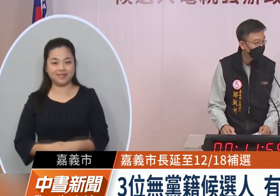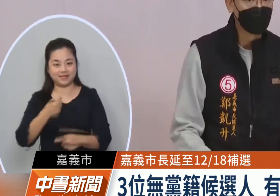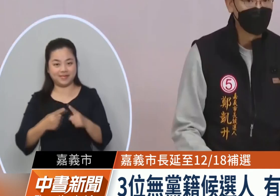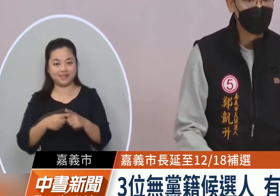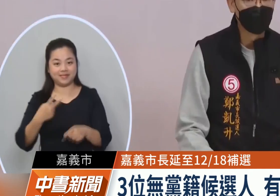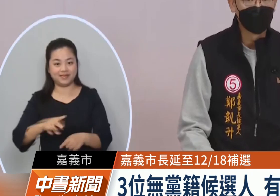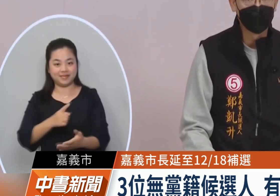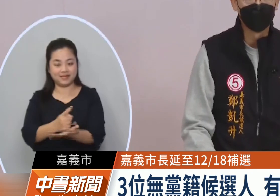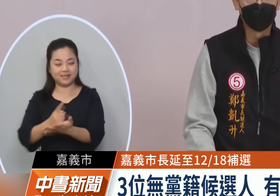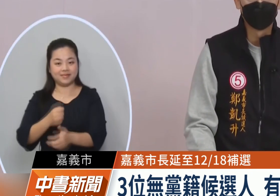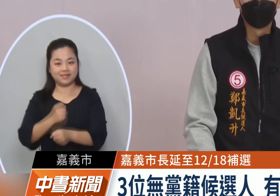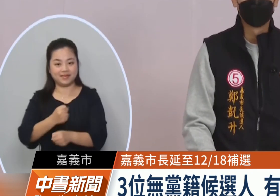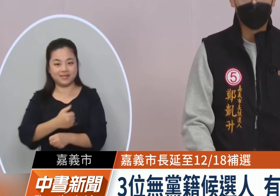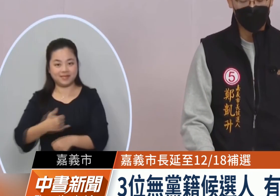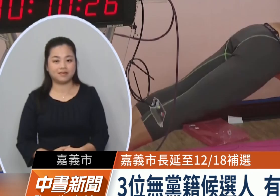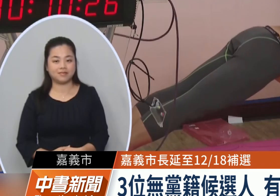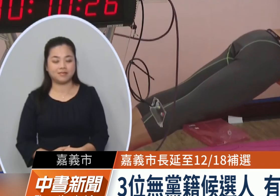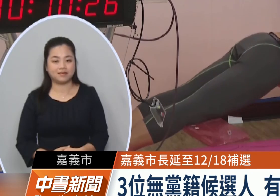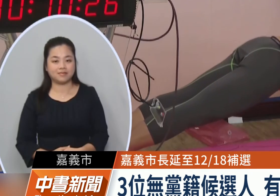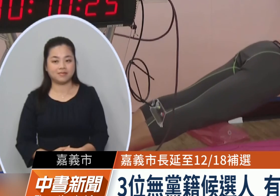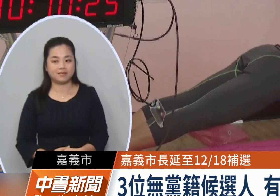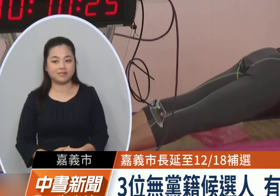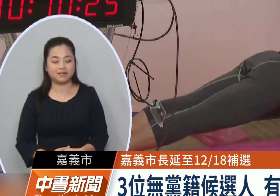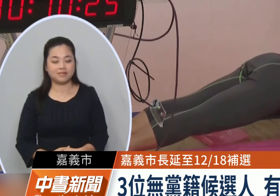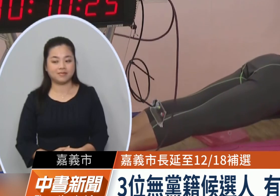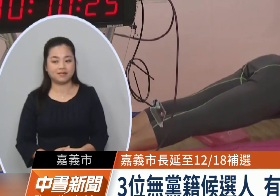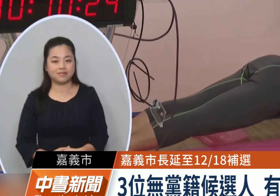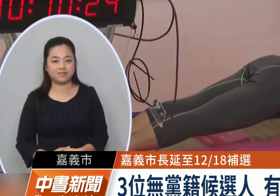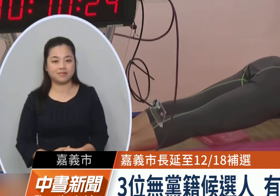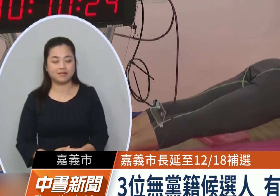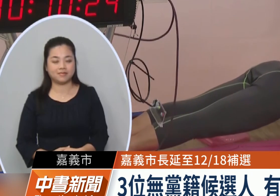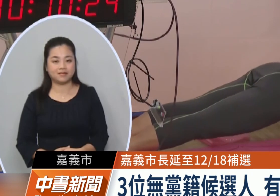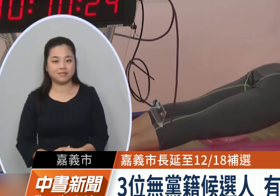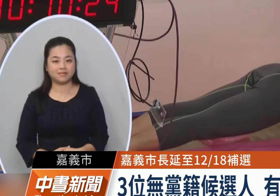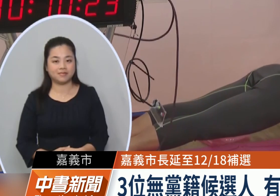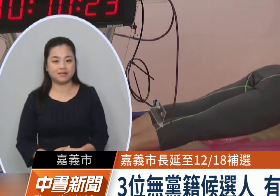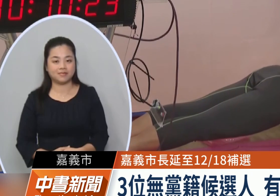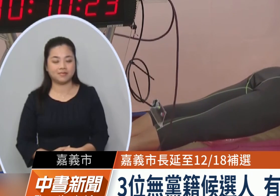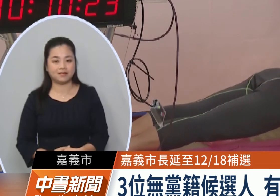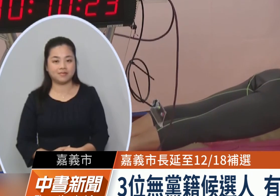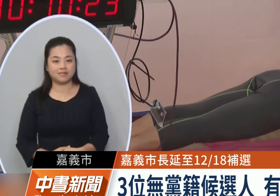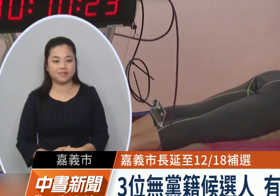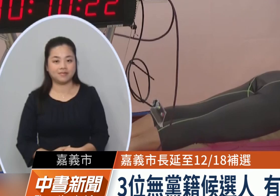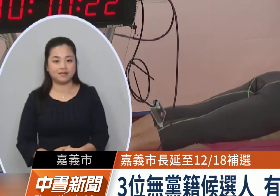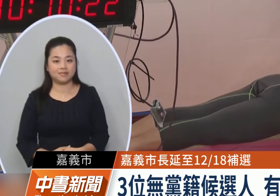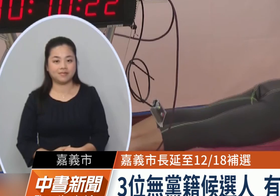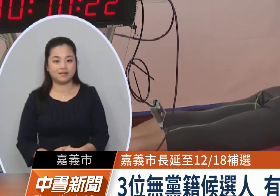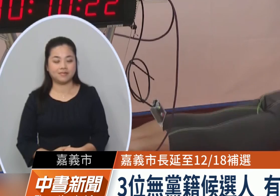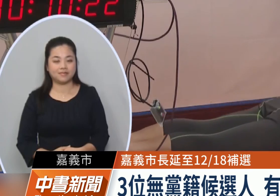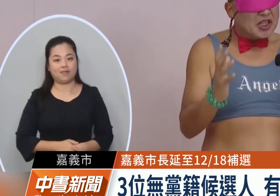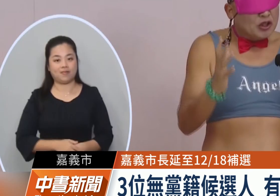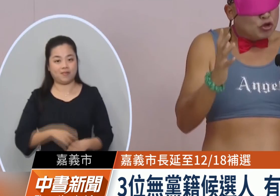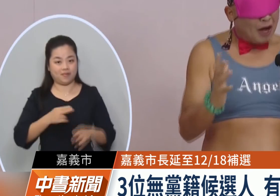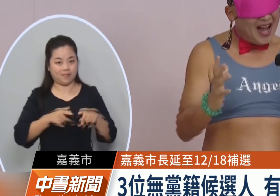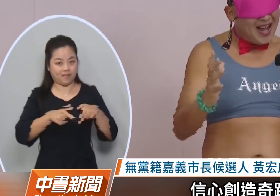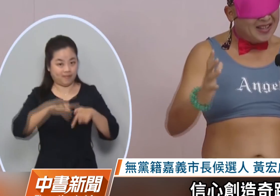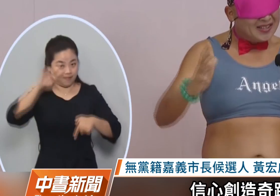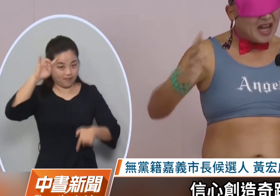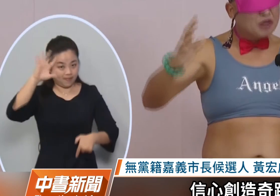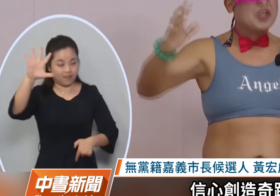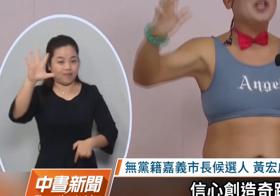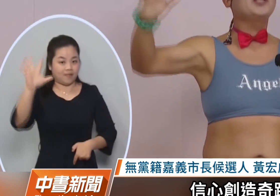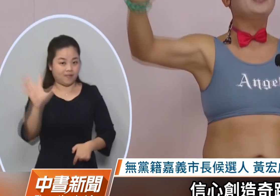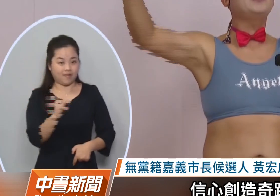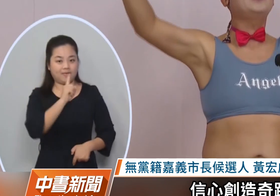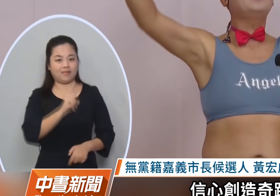但是第一轮政见发表当中，有人甲现场当作是直播的节目，无讲到伊参选的政见。 信心